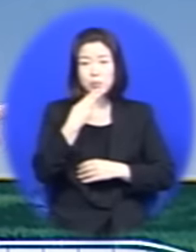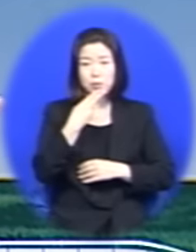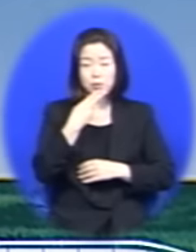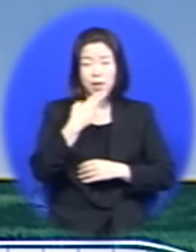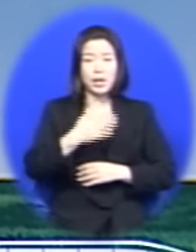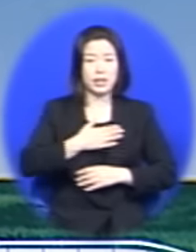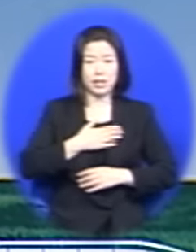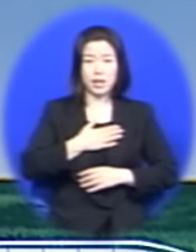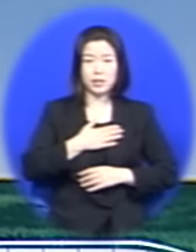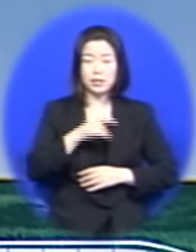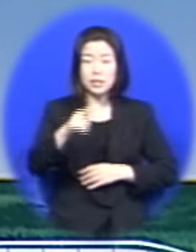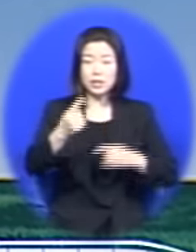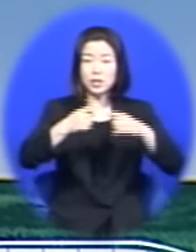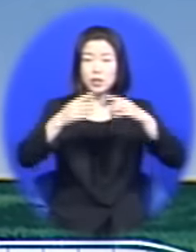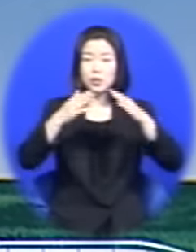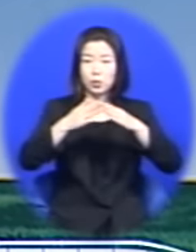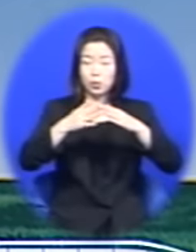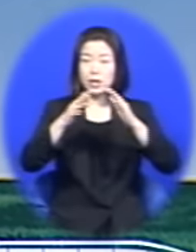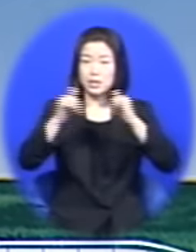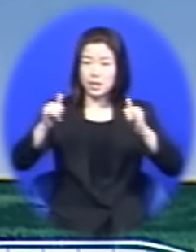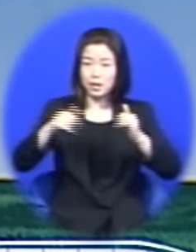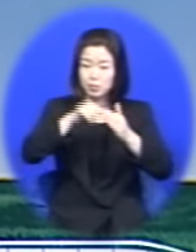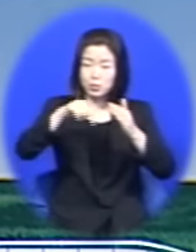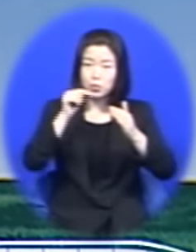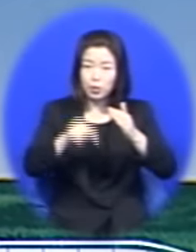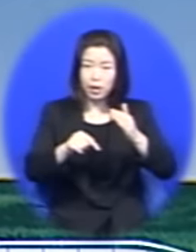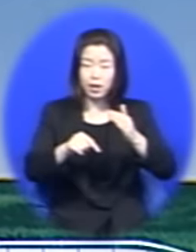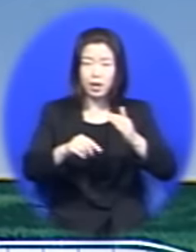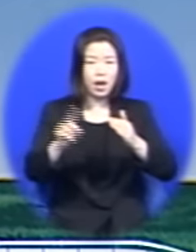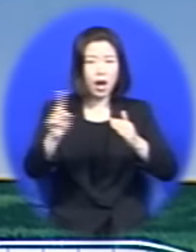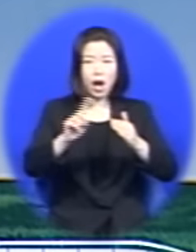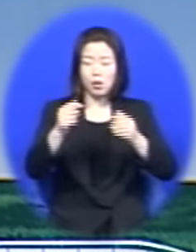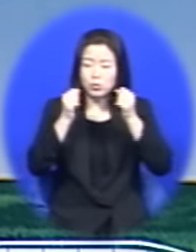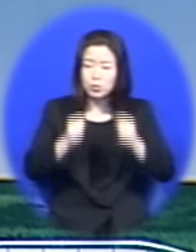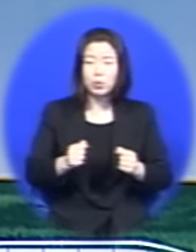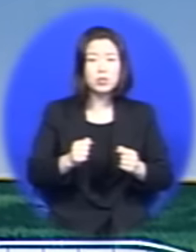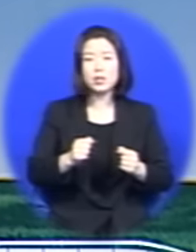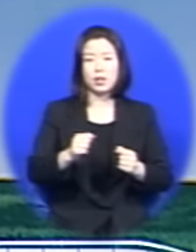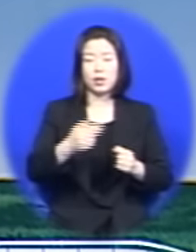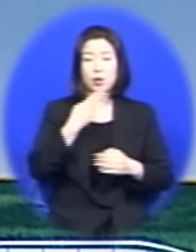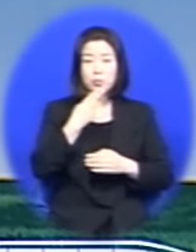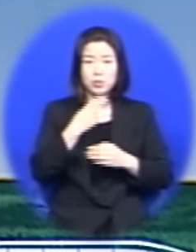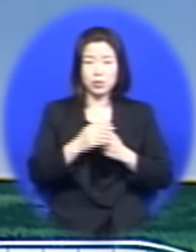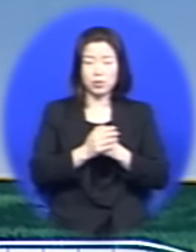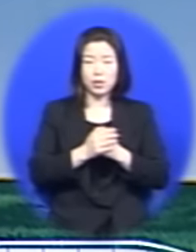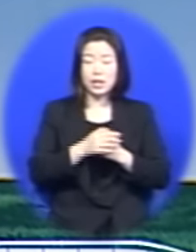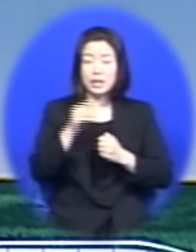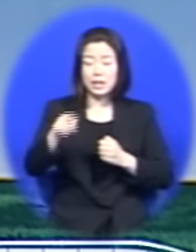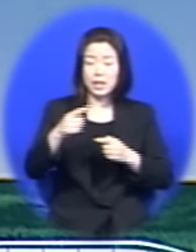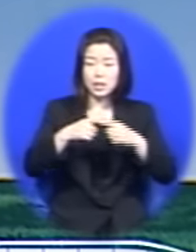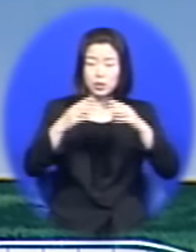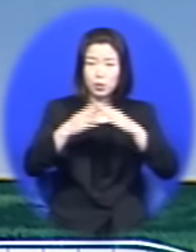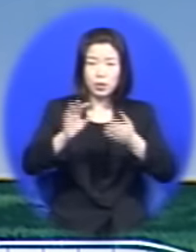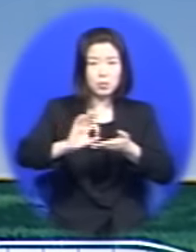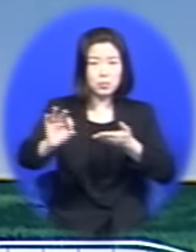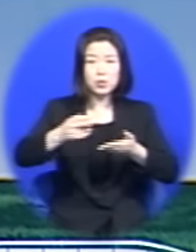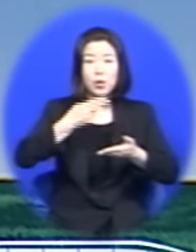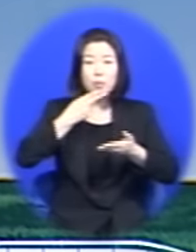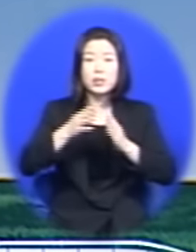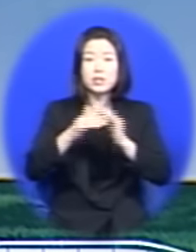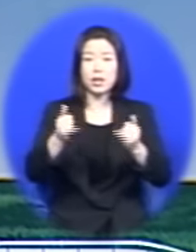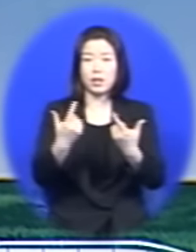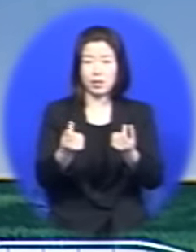나는 이 교회 교인들 사이에 아무 존재감이 없어요. 나는 이 교회 쓸모없는 사람